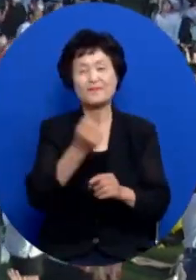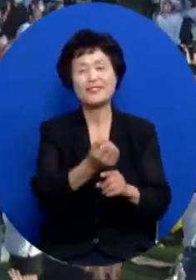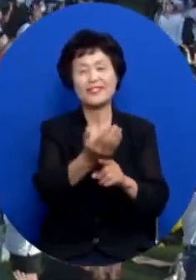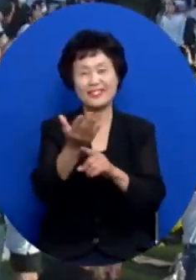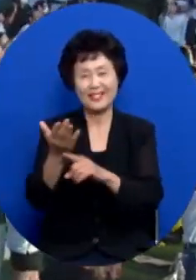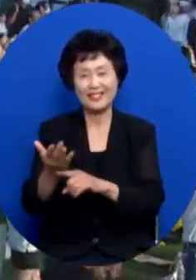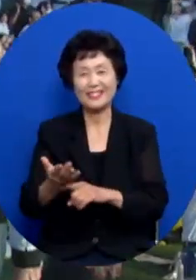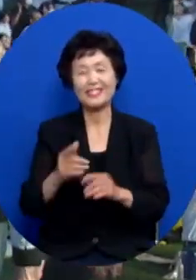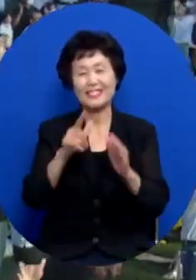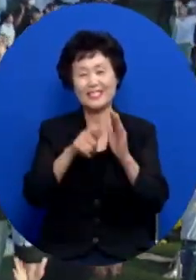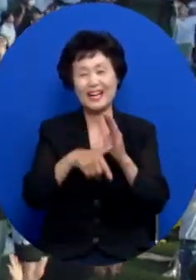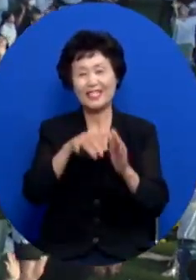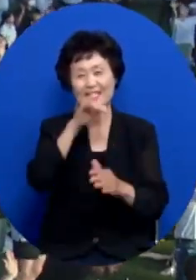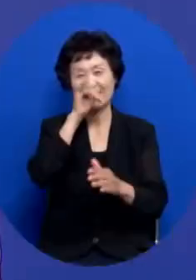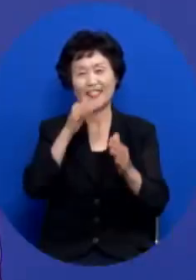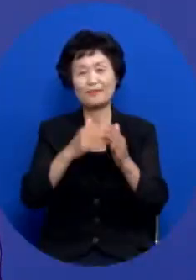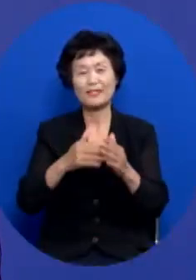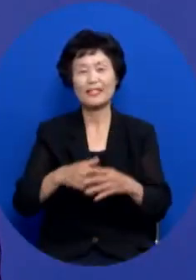뉴스 이현지입니다.